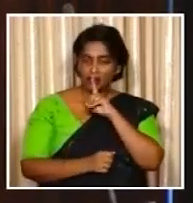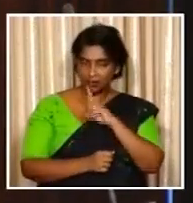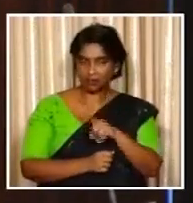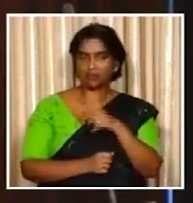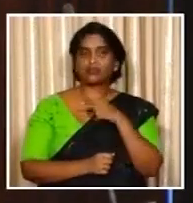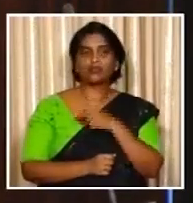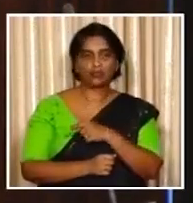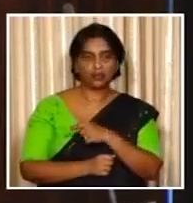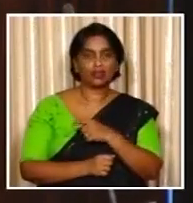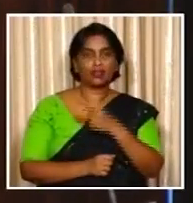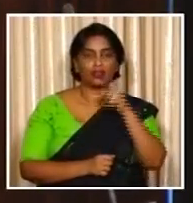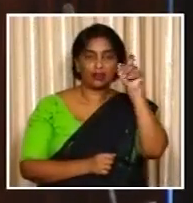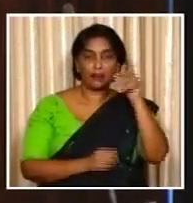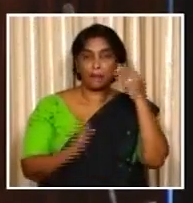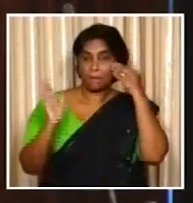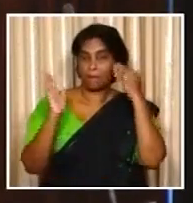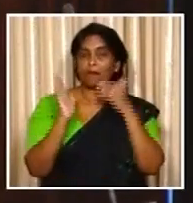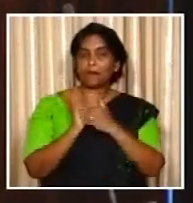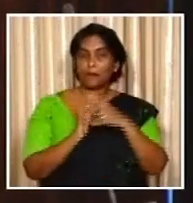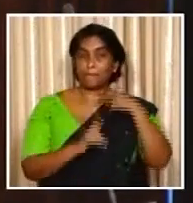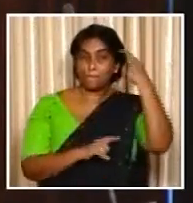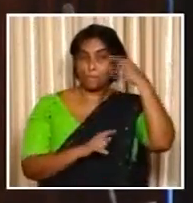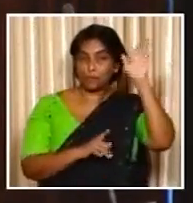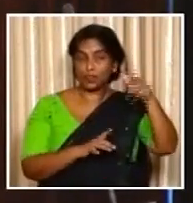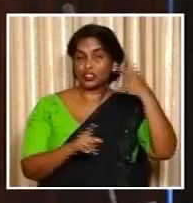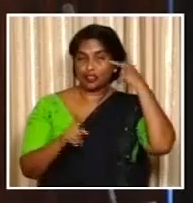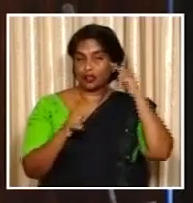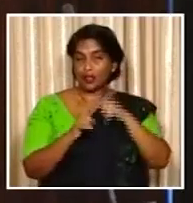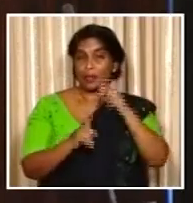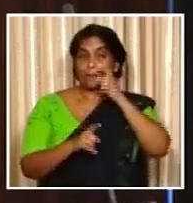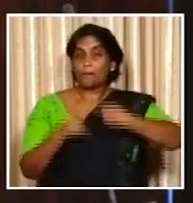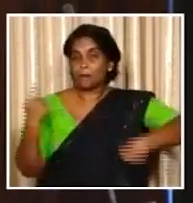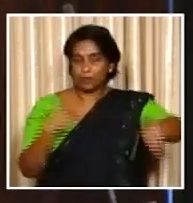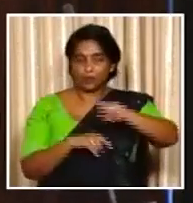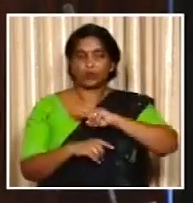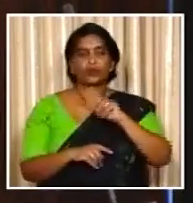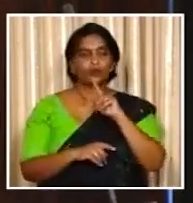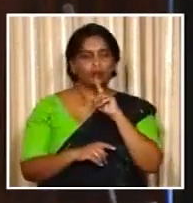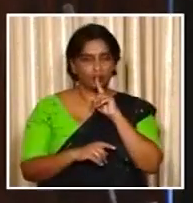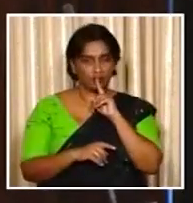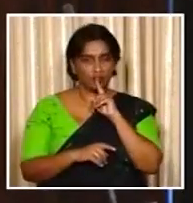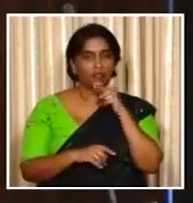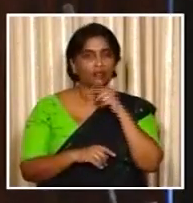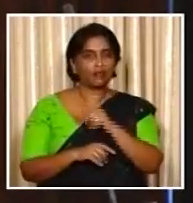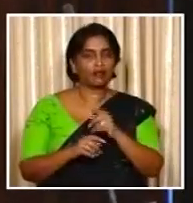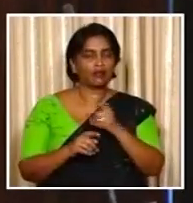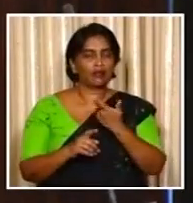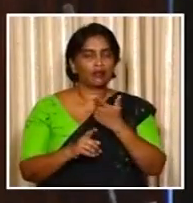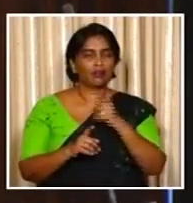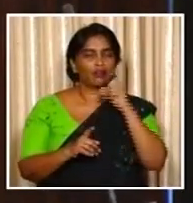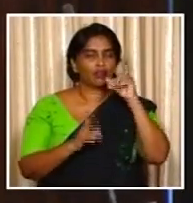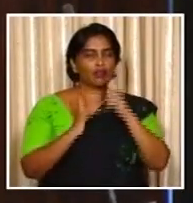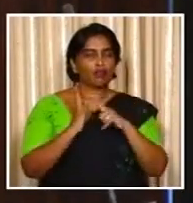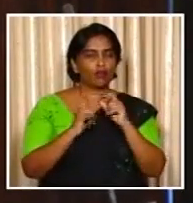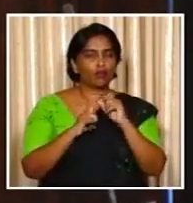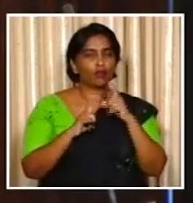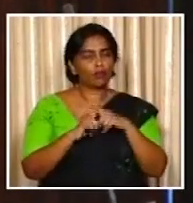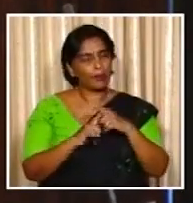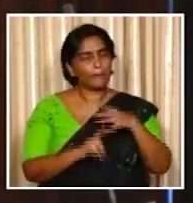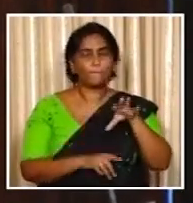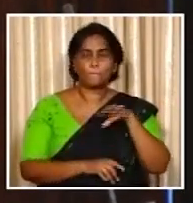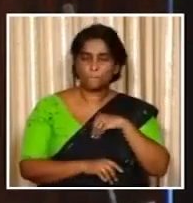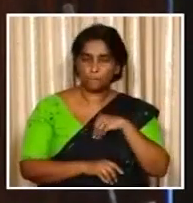මේ එතුමාණියන් පෙනීටින පිස්සා වෙනුවෙන් පෙනීටන පිස්සන්ටත් කියනවා මේ කිසිම කෝප් එකේ ඇවිල්ලා පැහැදිලිව පිළිගන්නවා.